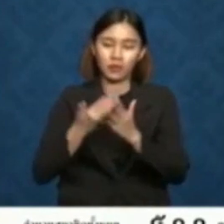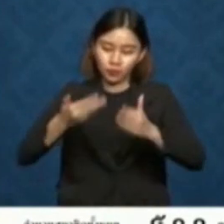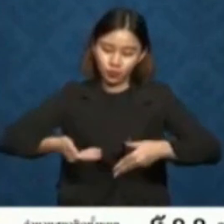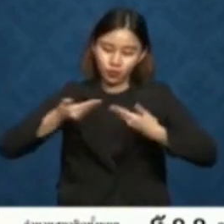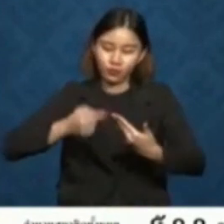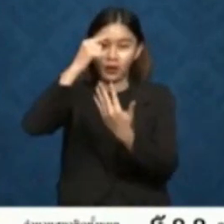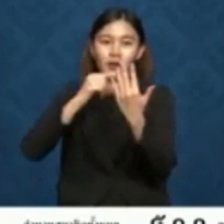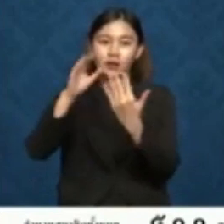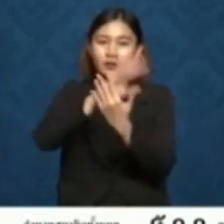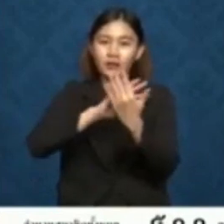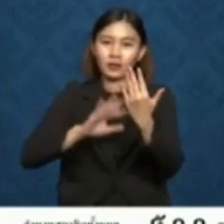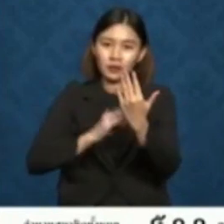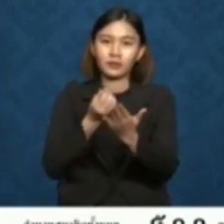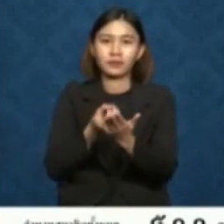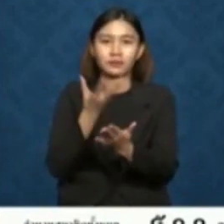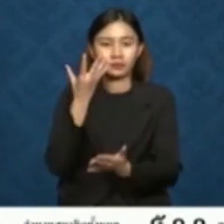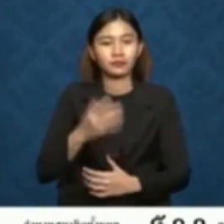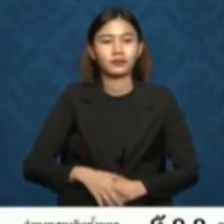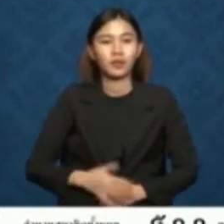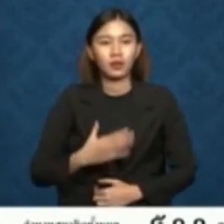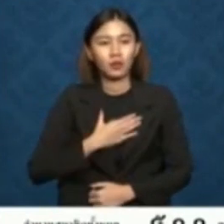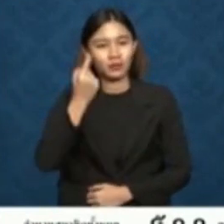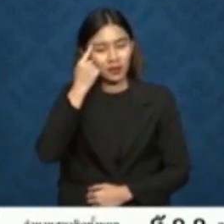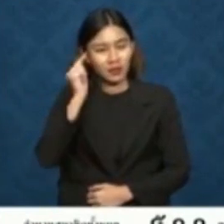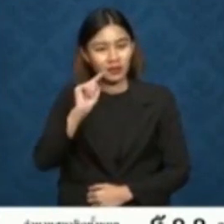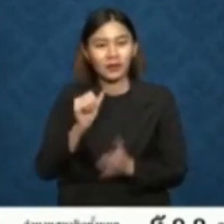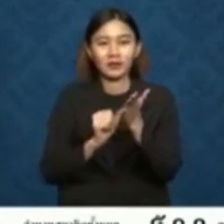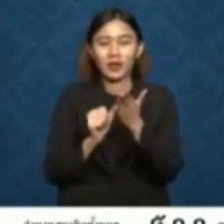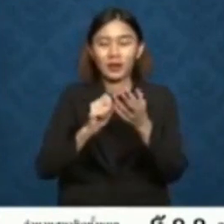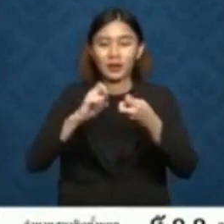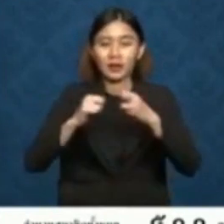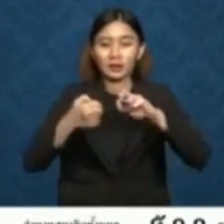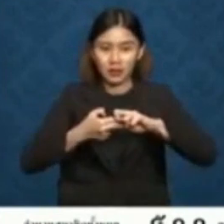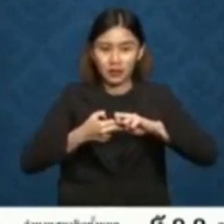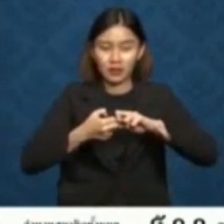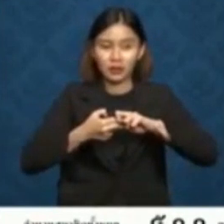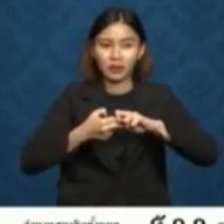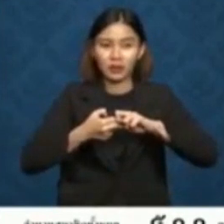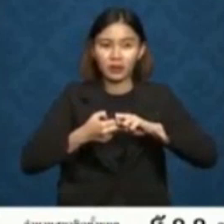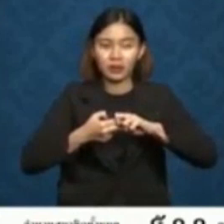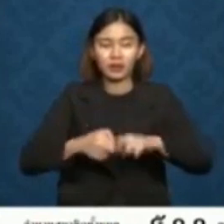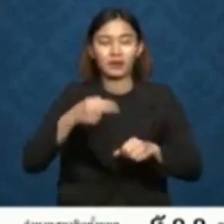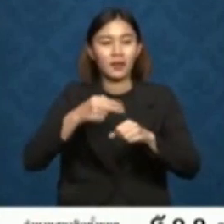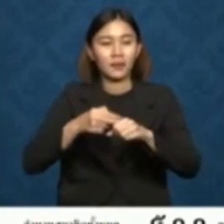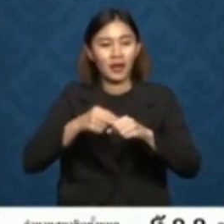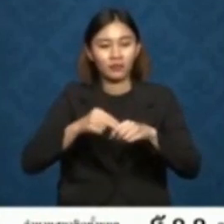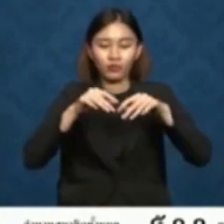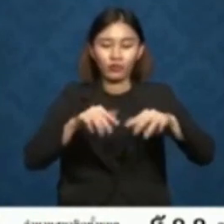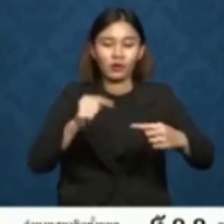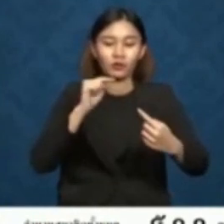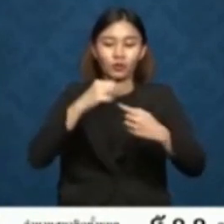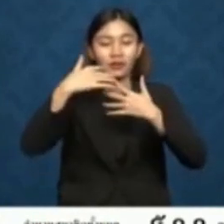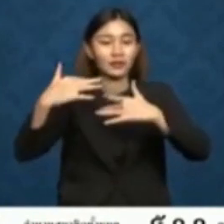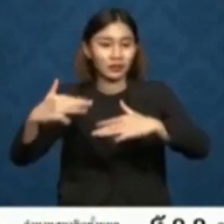ทยแล้วเป็นสิ่งที่สร้างรายได้เข้าประเทศนะครับเป็นจำนวนมหาศาลผมจึงเห็นว่าการแก้ไขปัญหานะ